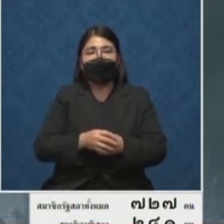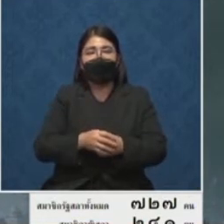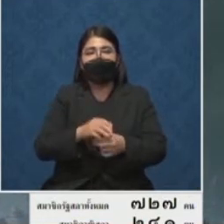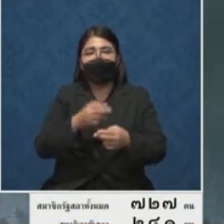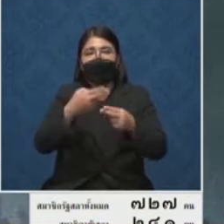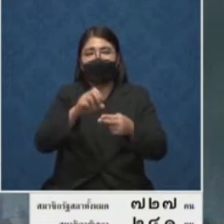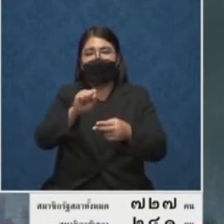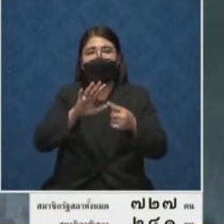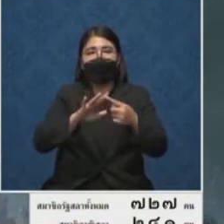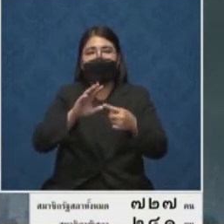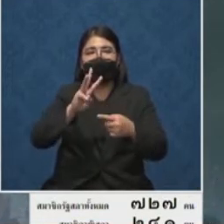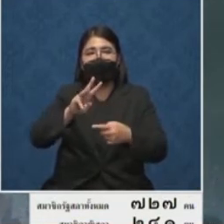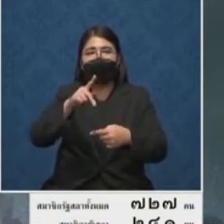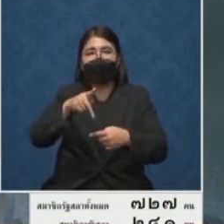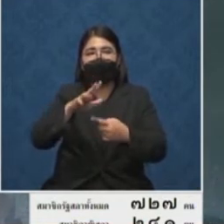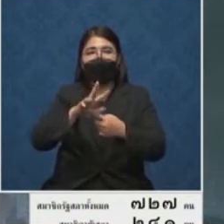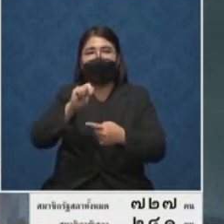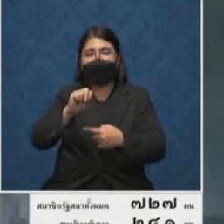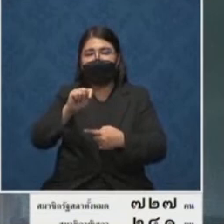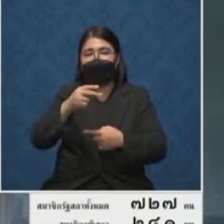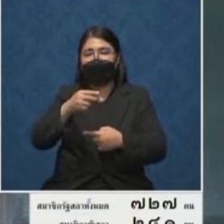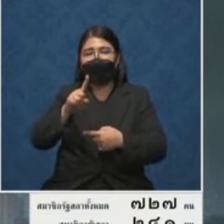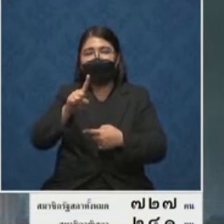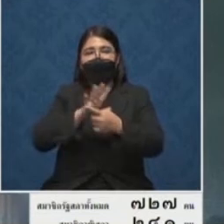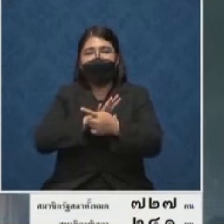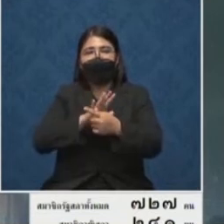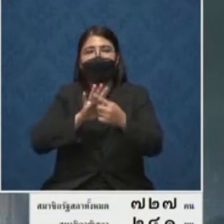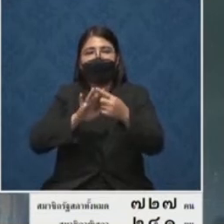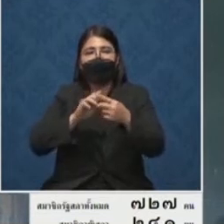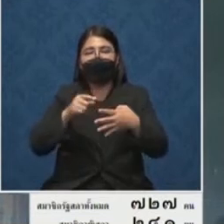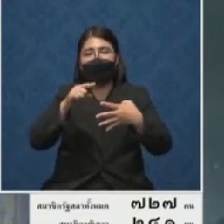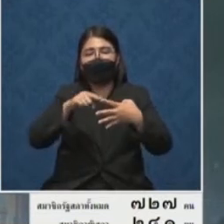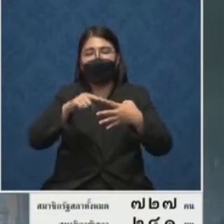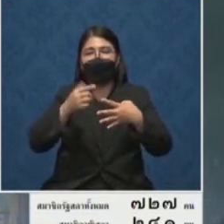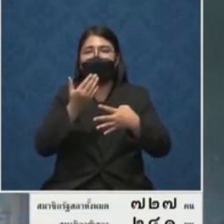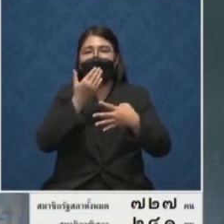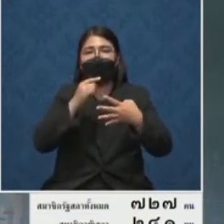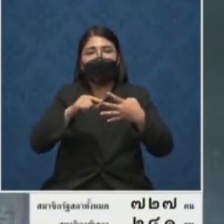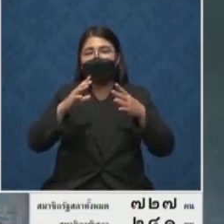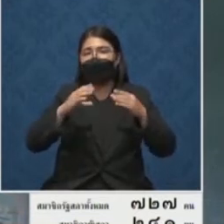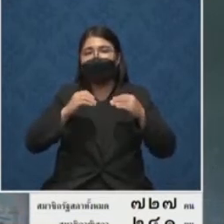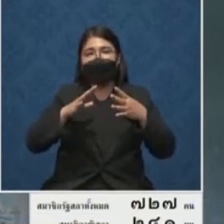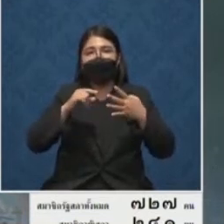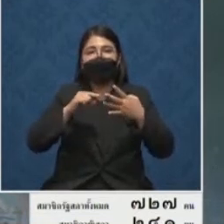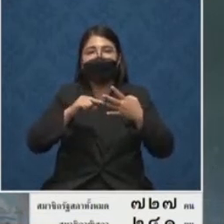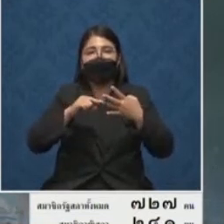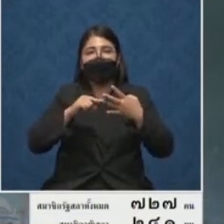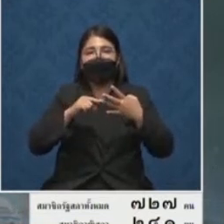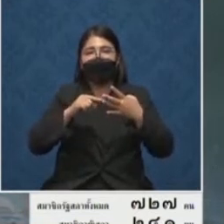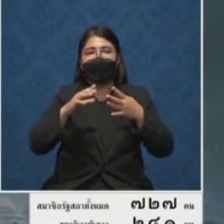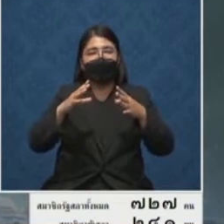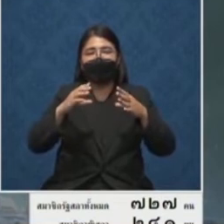650นายสุวพันธ์ตัญญุวัฒนะ 1งดออกเสียง2ไม่รับหลัก